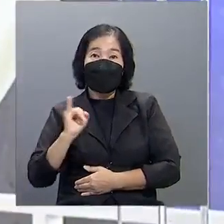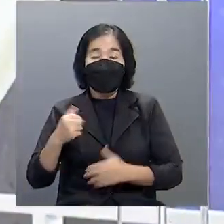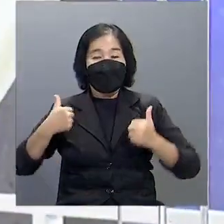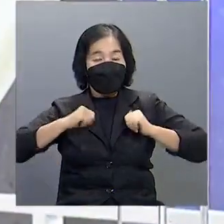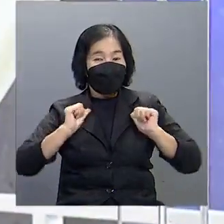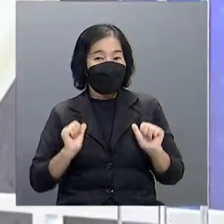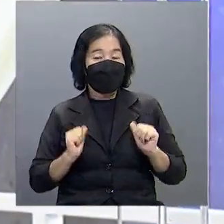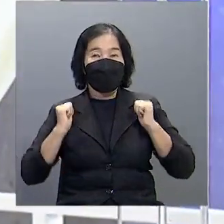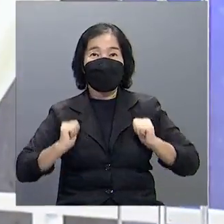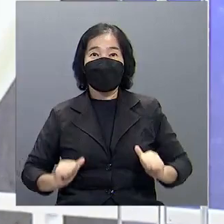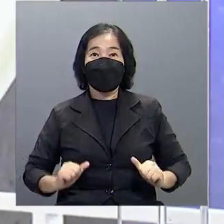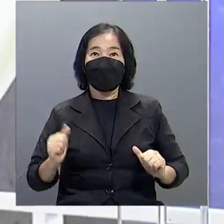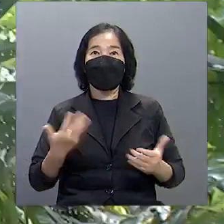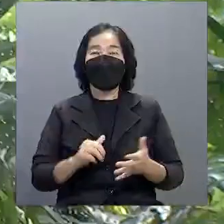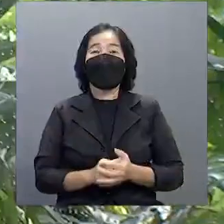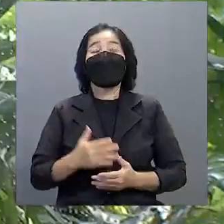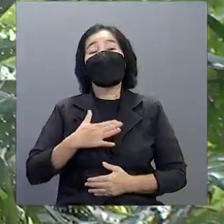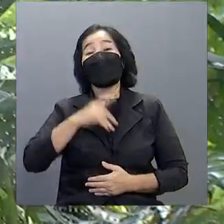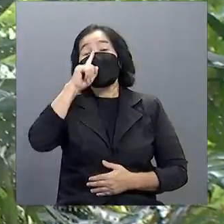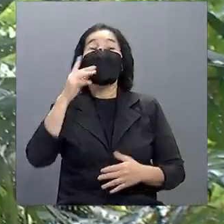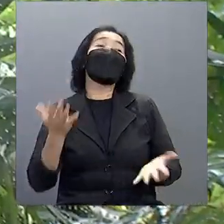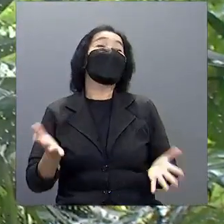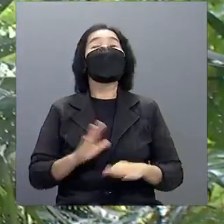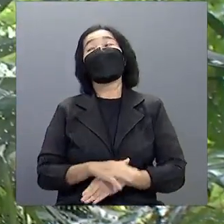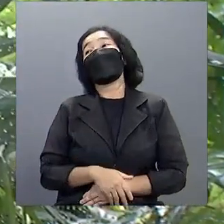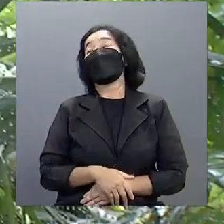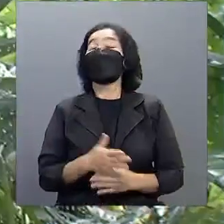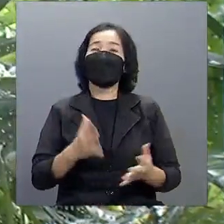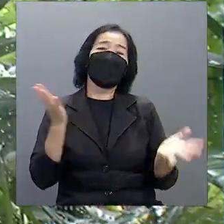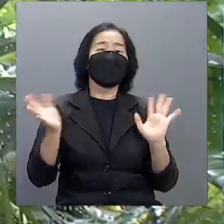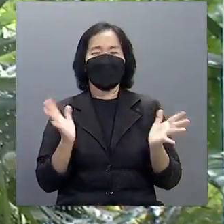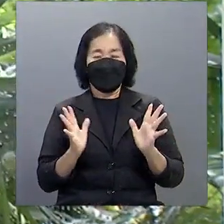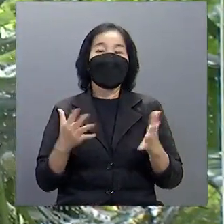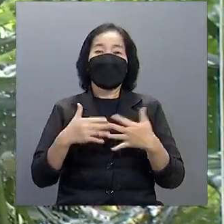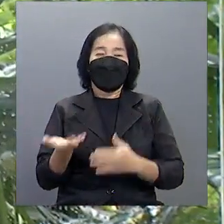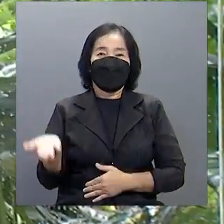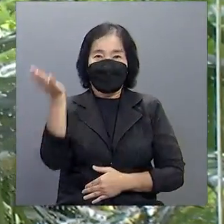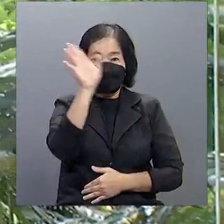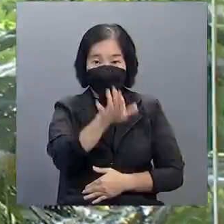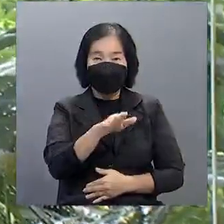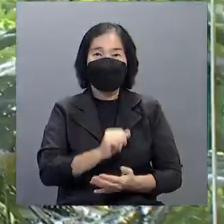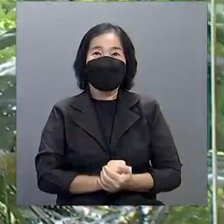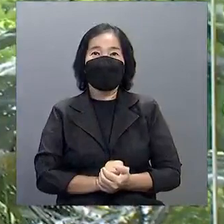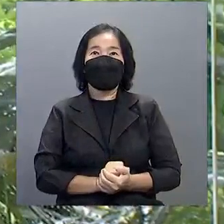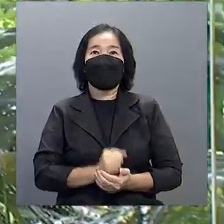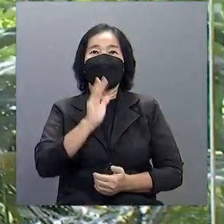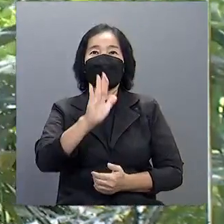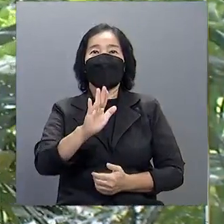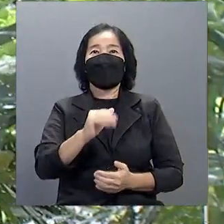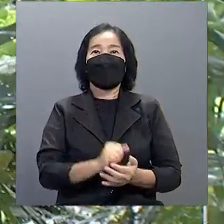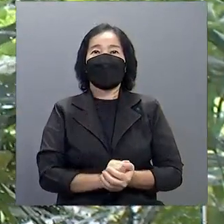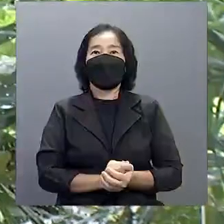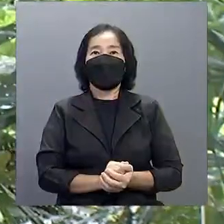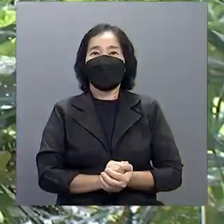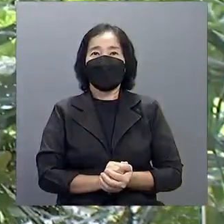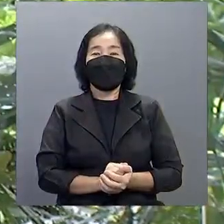หรอ ไม่ เป็นคาแรคเตอร์ตามแต่ละคนแล้ว ใช่มาของชมพู่กันบ้างสำหรับชมพู่เป็นผ้าฝ้ายมัดหมี่สะ